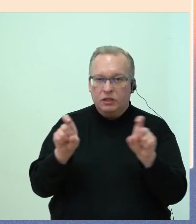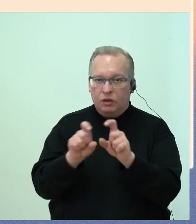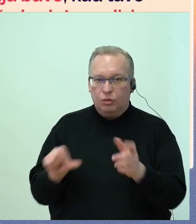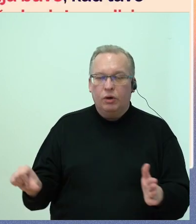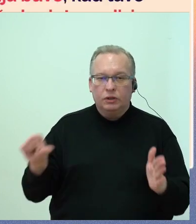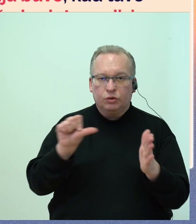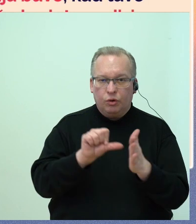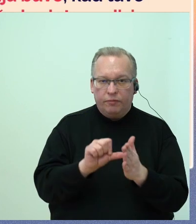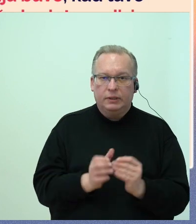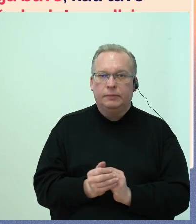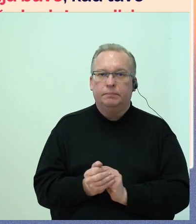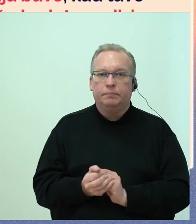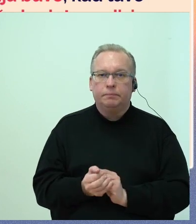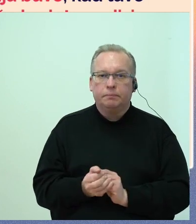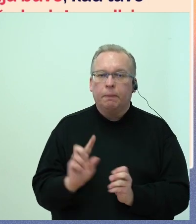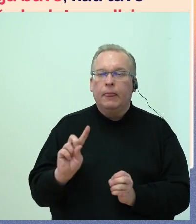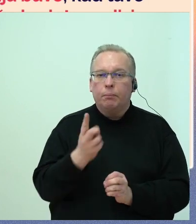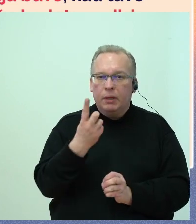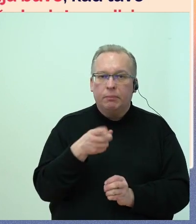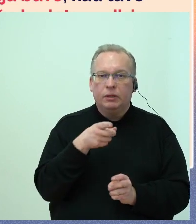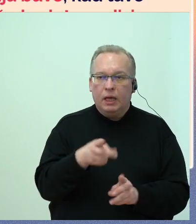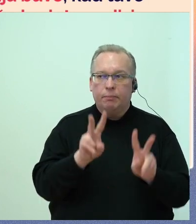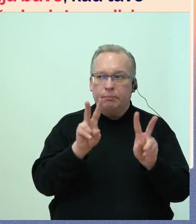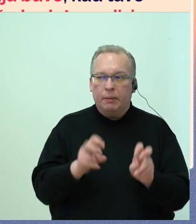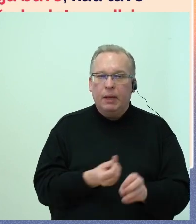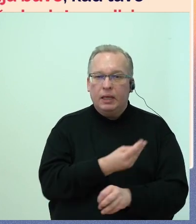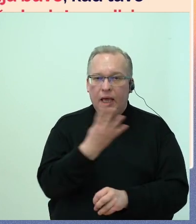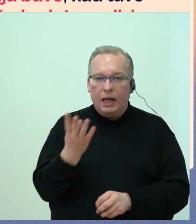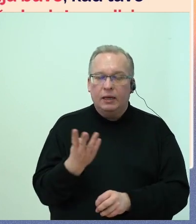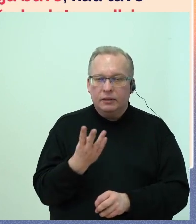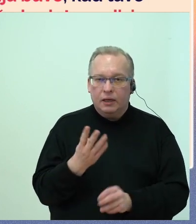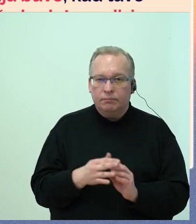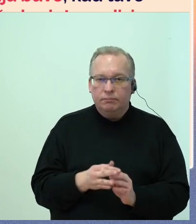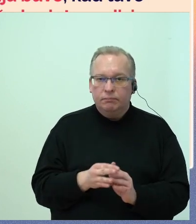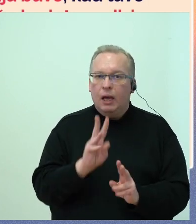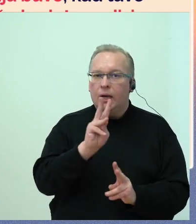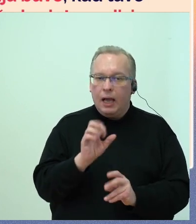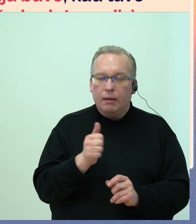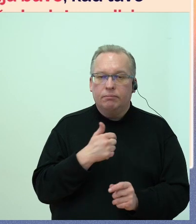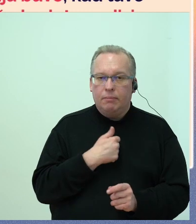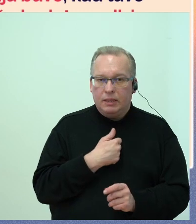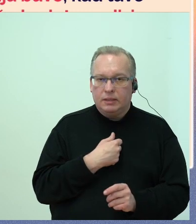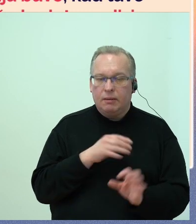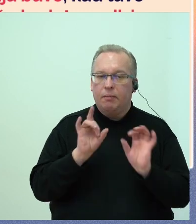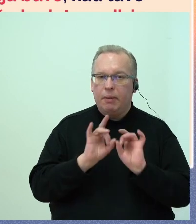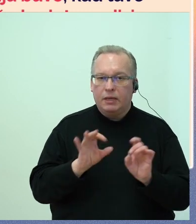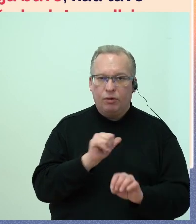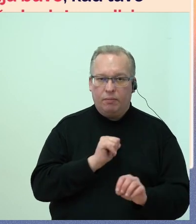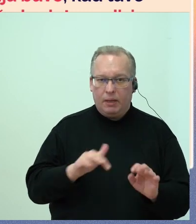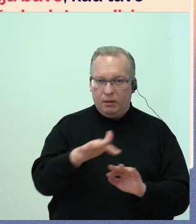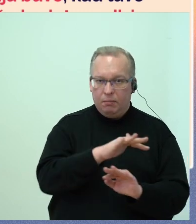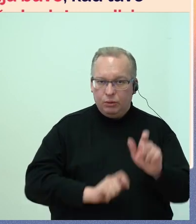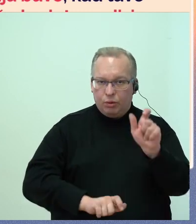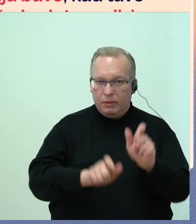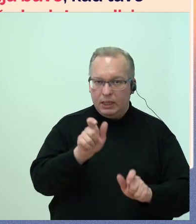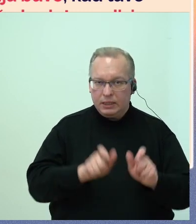atstovais. Tai pirmiausiai tiesiog pasidalinsiu keletų įžvalgų iš ką liudijo patys bendruomenės nariai,